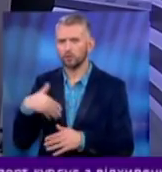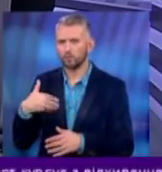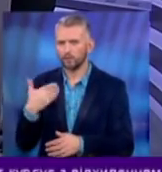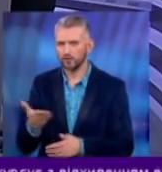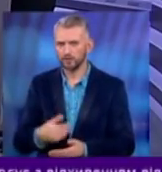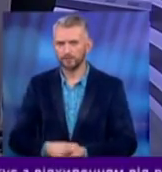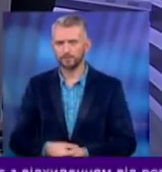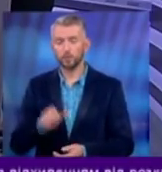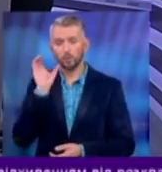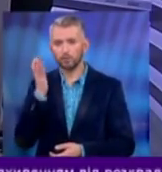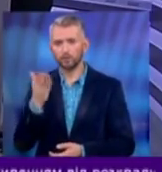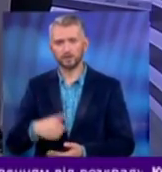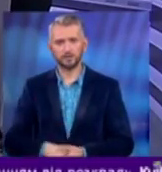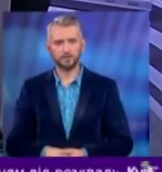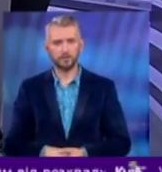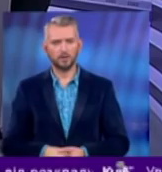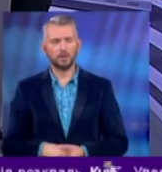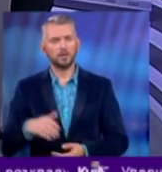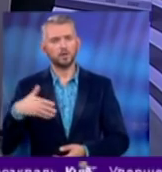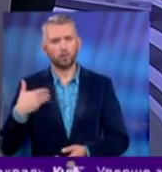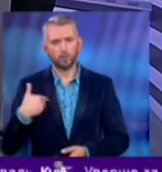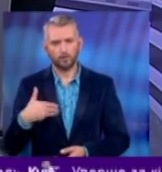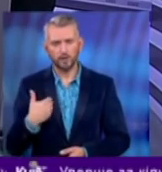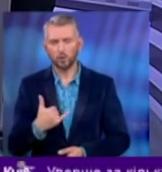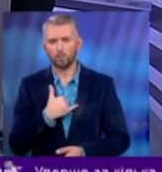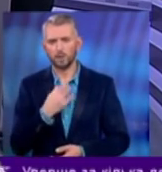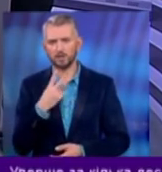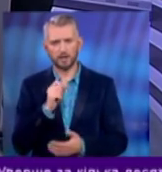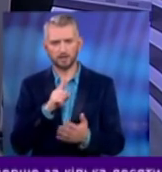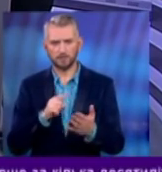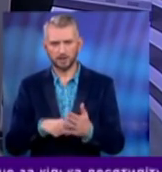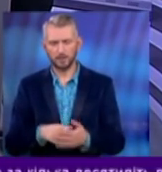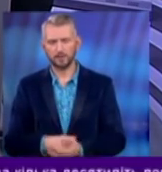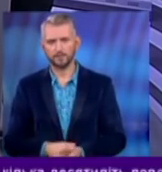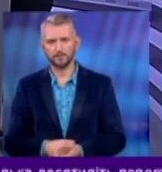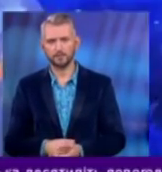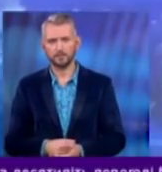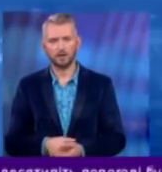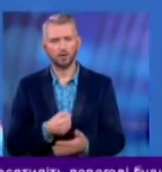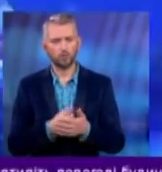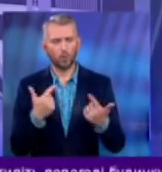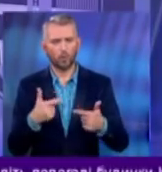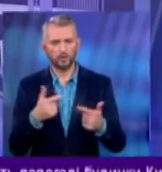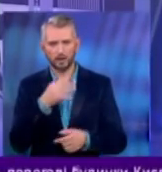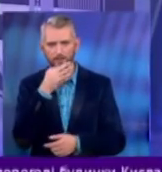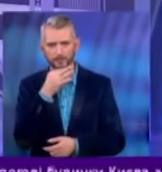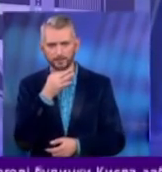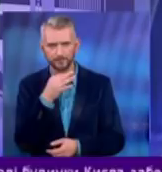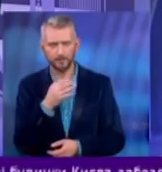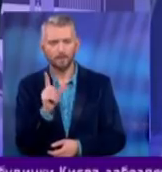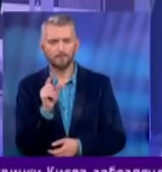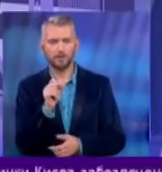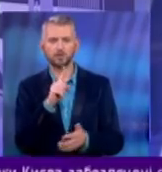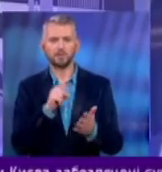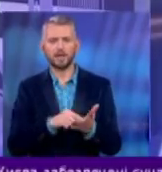ми вас слухаємо, ваше питання. Доброго вечора, у мене два запитання до гостей. Перше